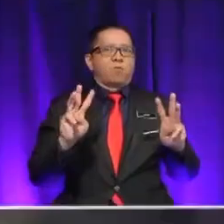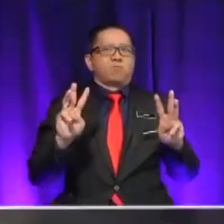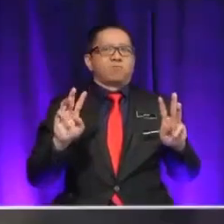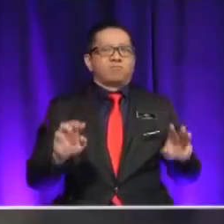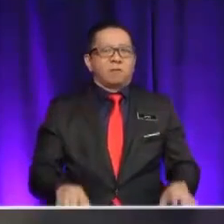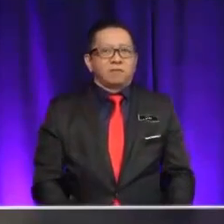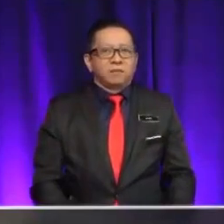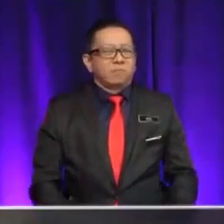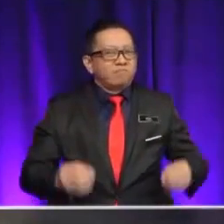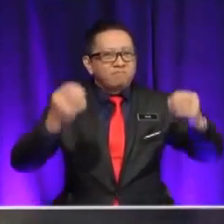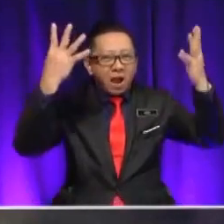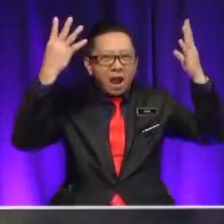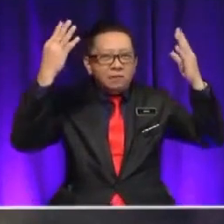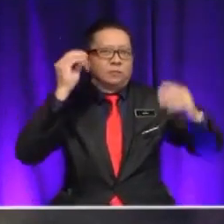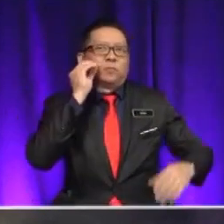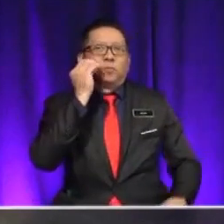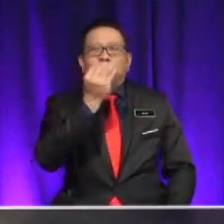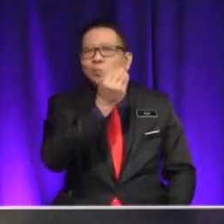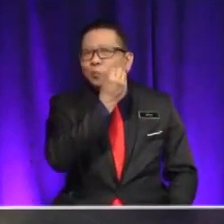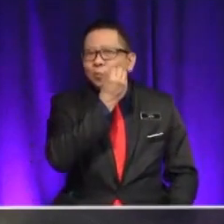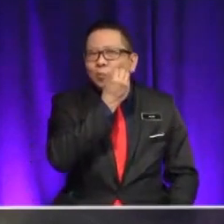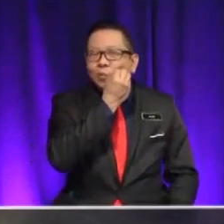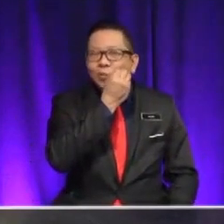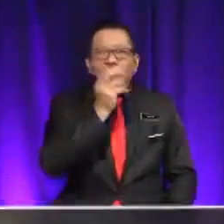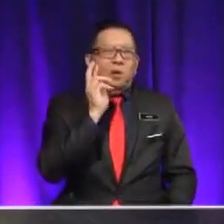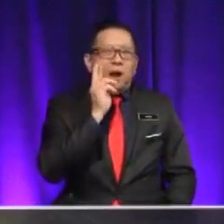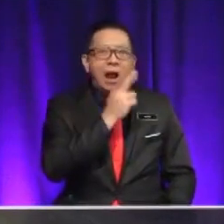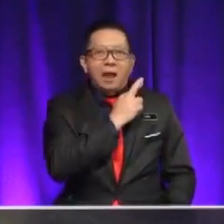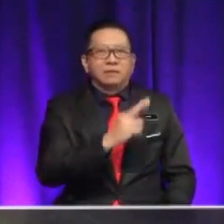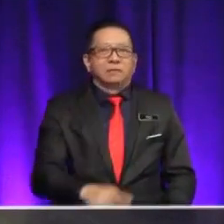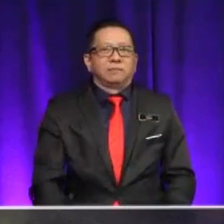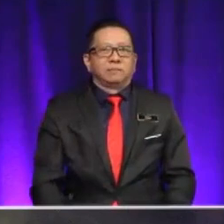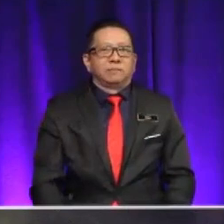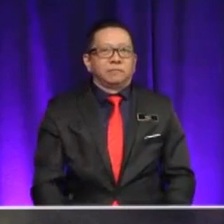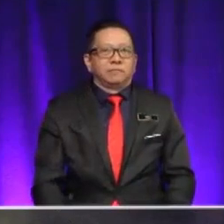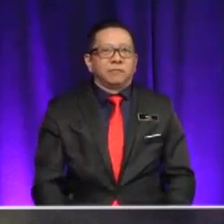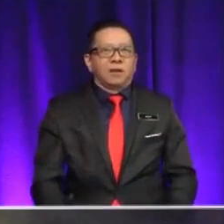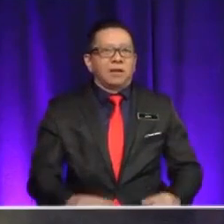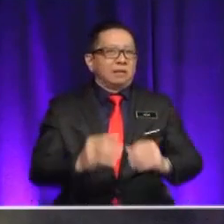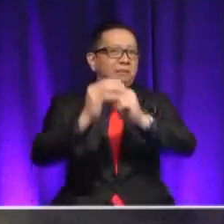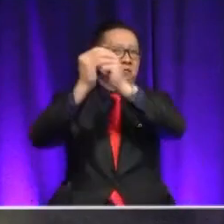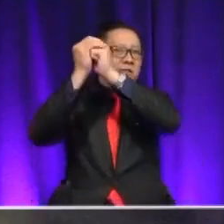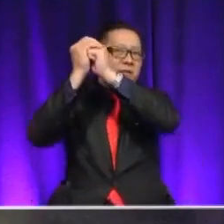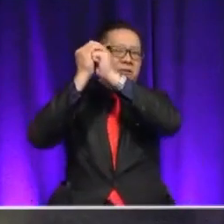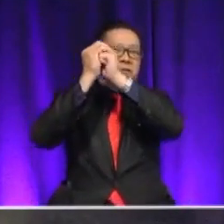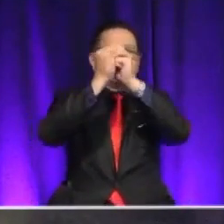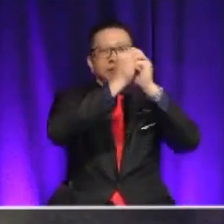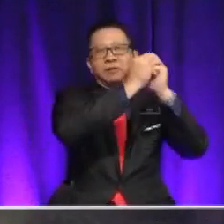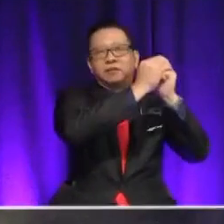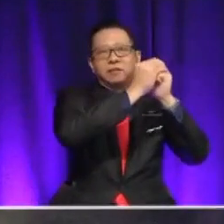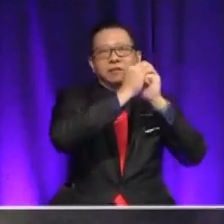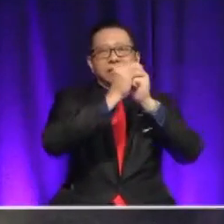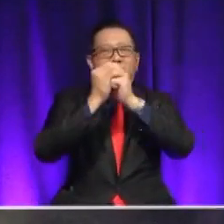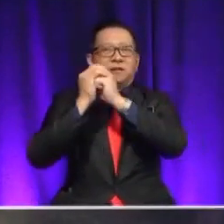Sebab itulah banyak mereka dapat kumpul bunga-bunga raya, cikgu. Bunga raya tu. Tahniah dan syabas ucapkan